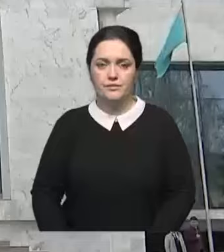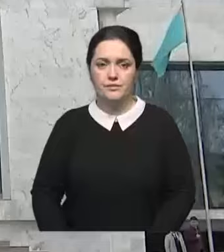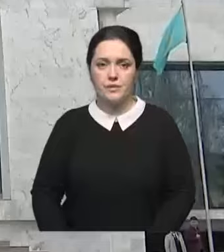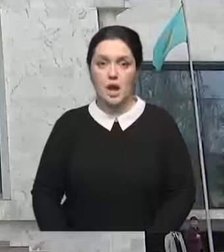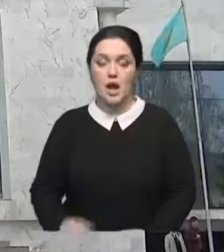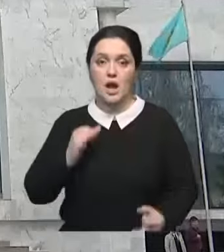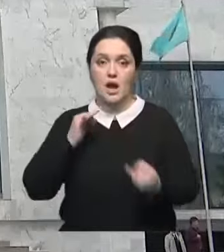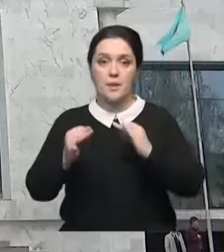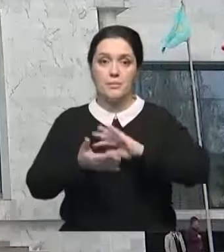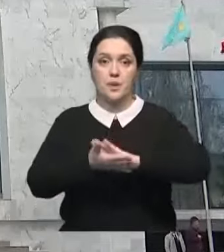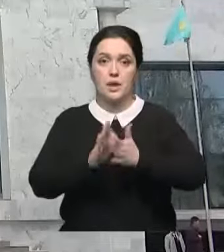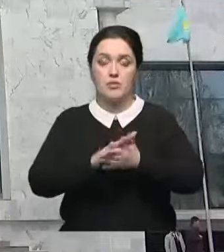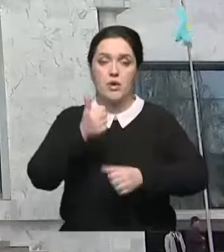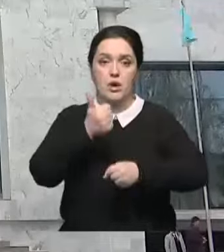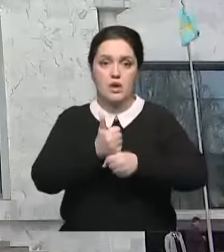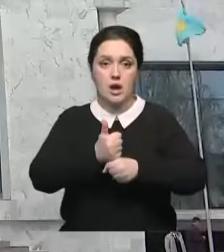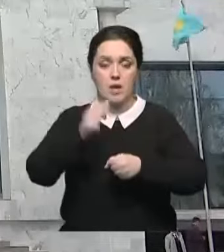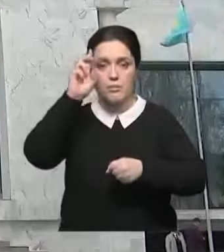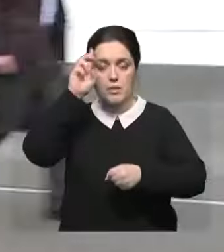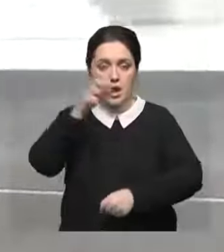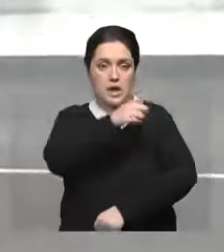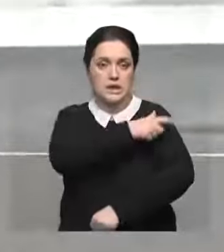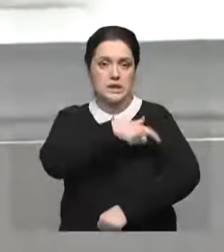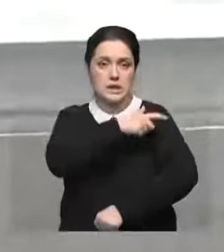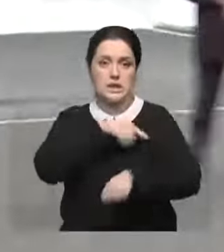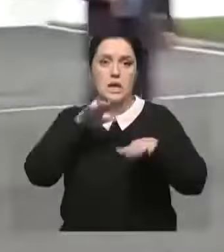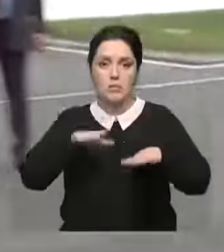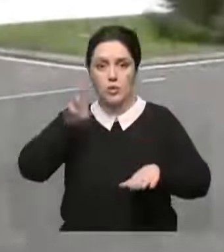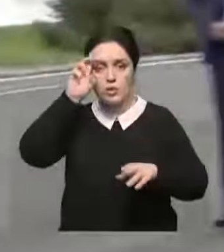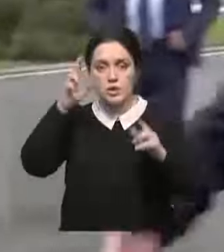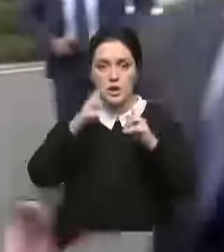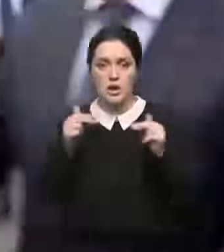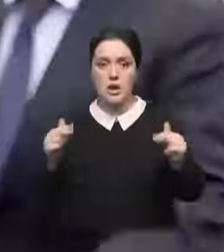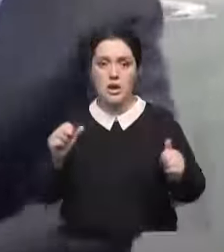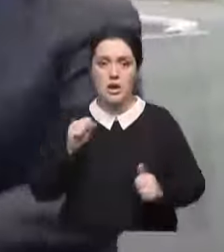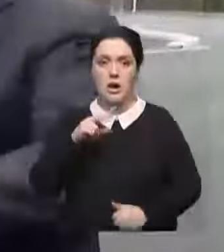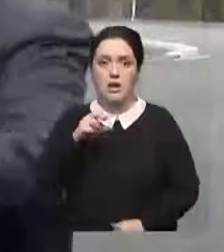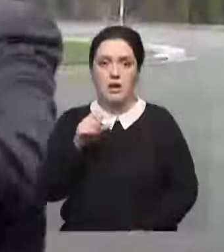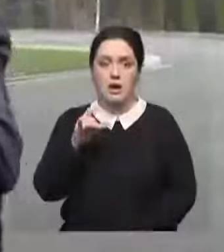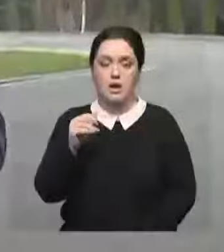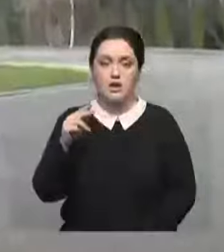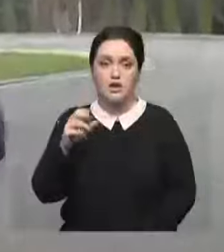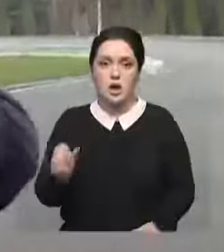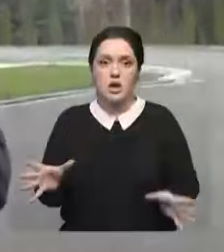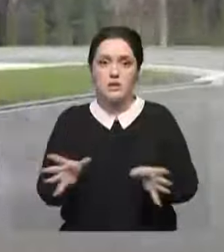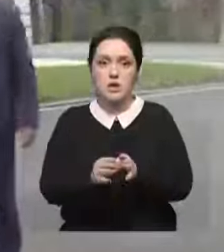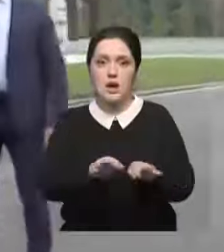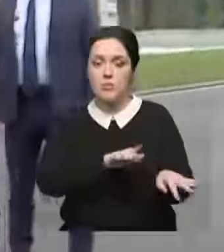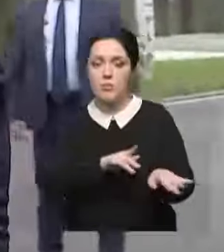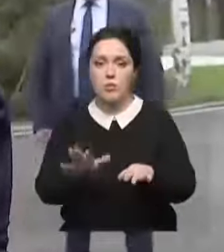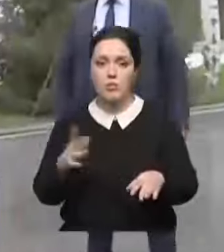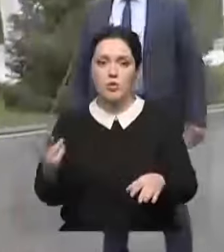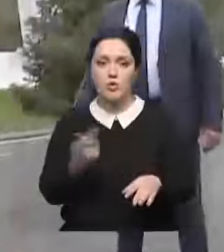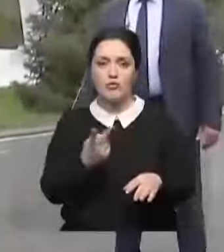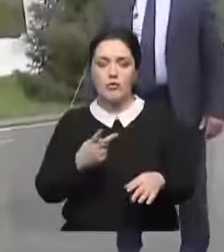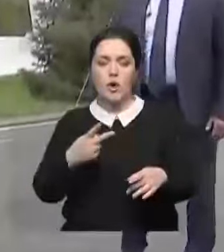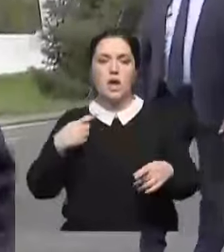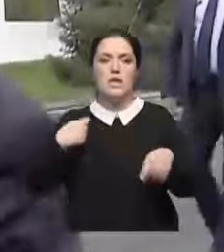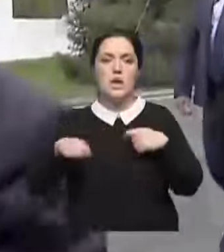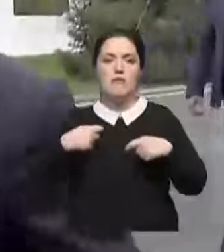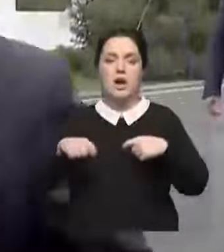Переговоры глав правительственных делегаций прошли в государственной резиденции Аларча. Стороны обсудили совместные меры по наращиванию двустороннего